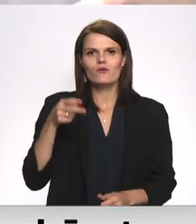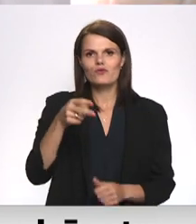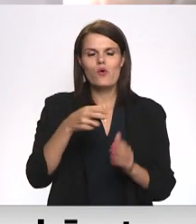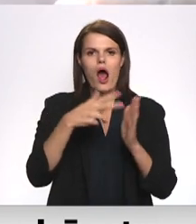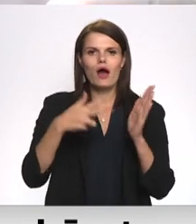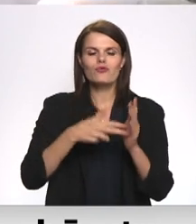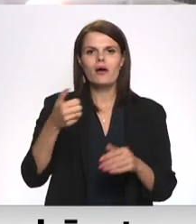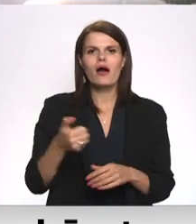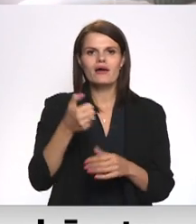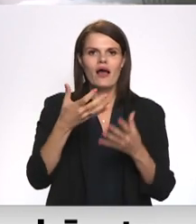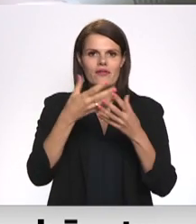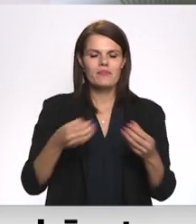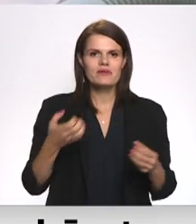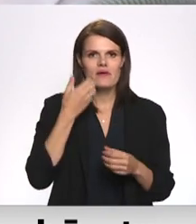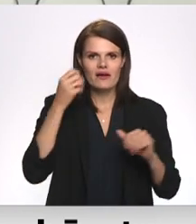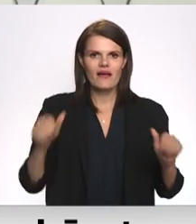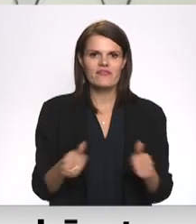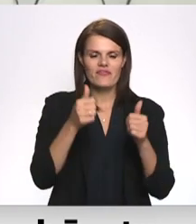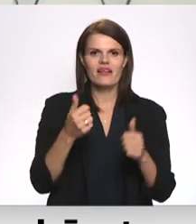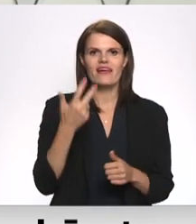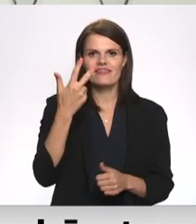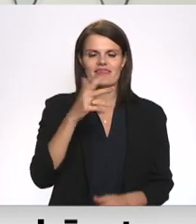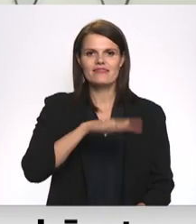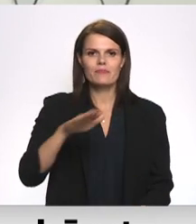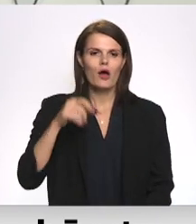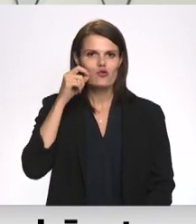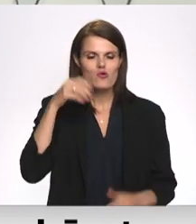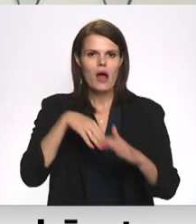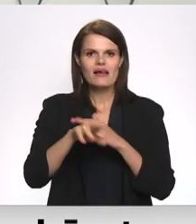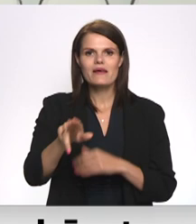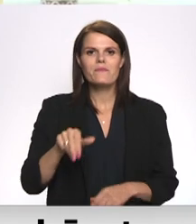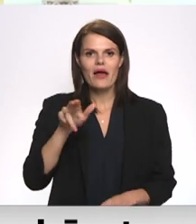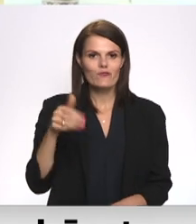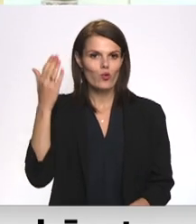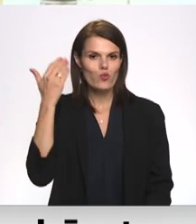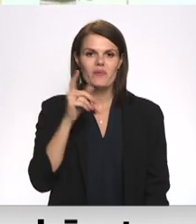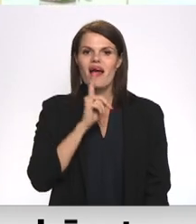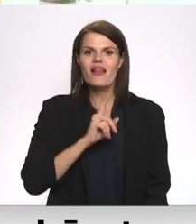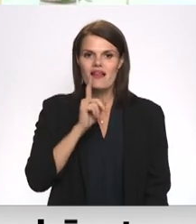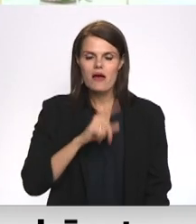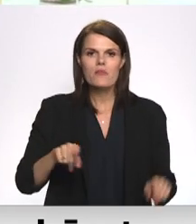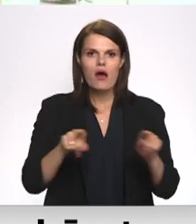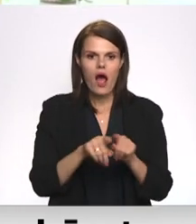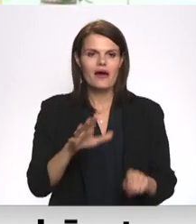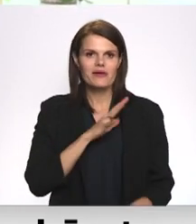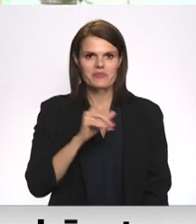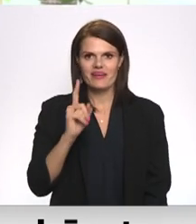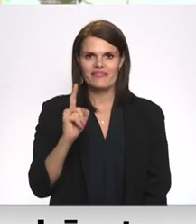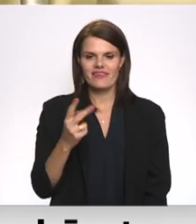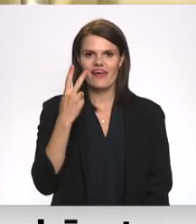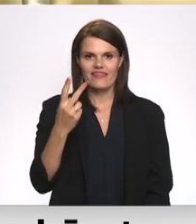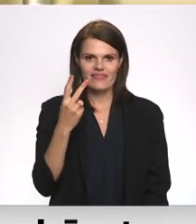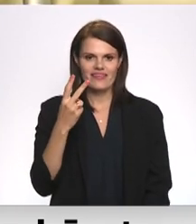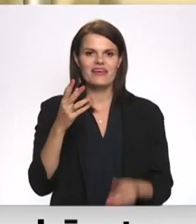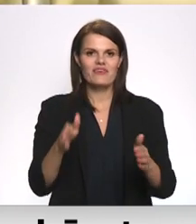2018. Gada pavasarī, kad vienlaicīgi 3 bērnu zobārsti aizgāja pensijā. Tobrīd Liepājā arī bija vien tikai 2 klīnikas, kam